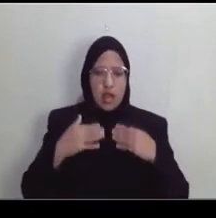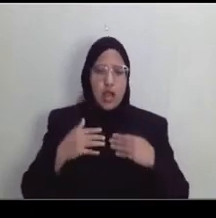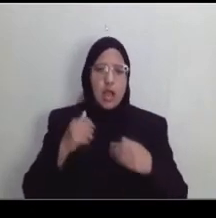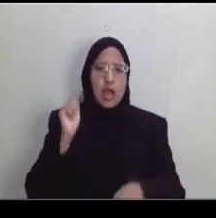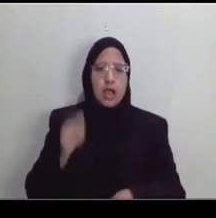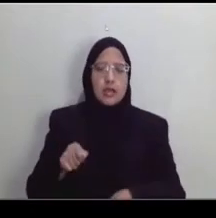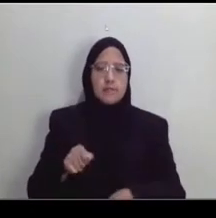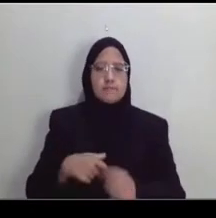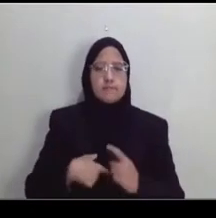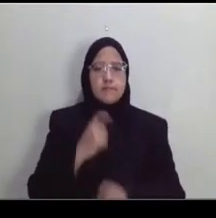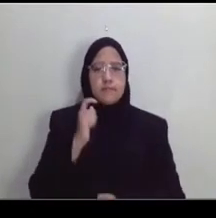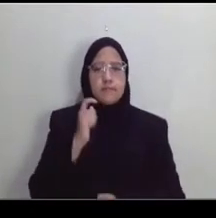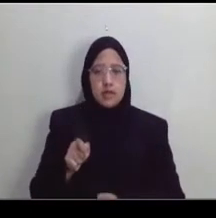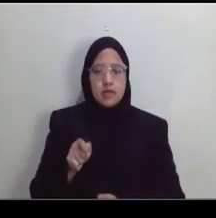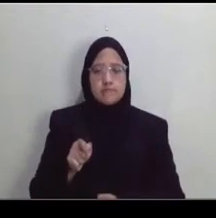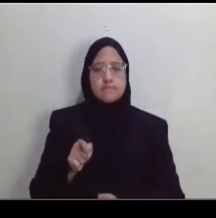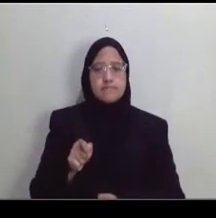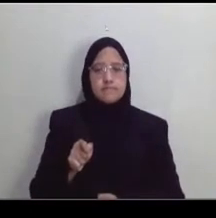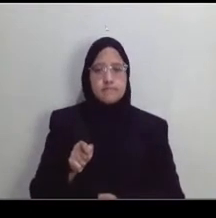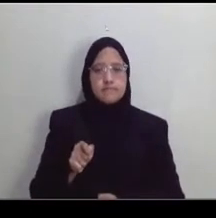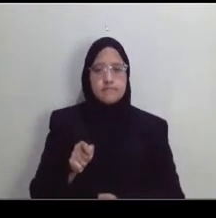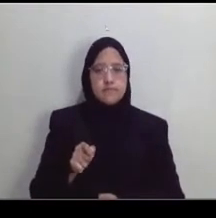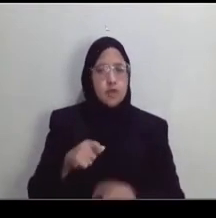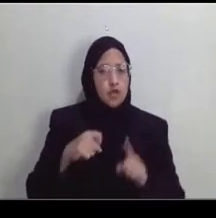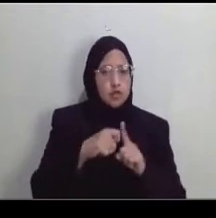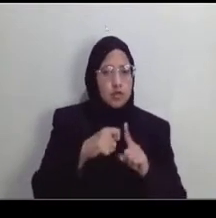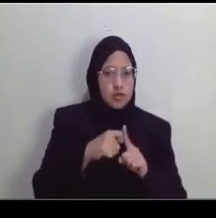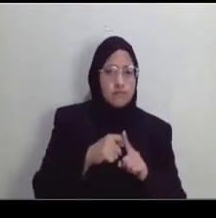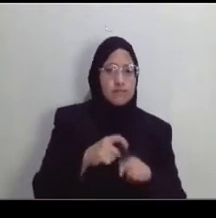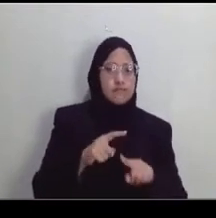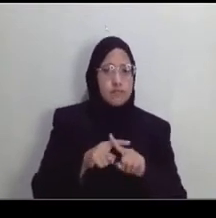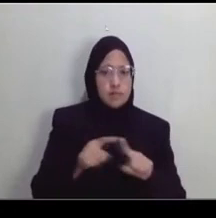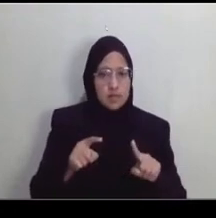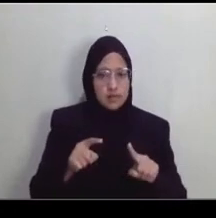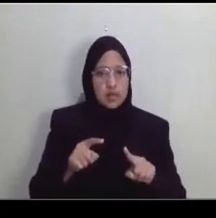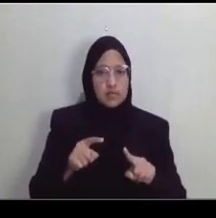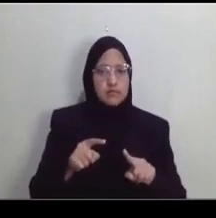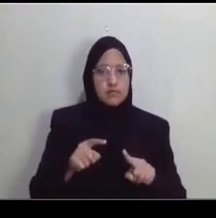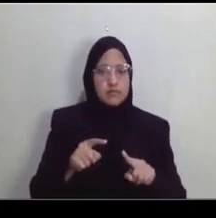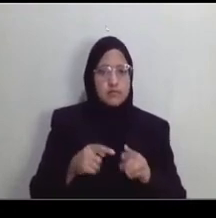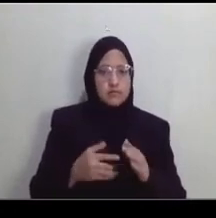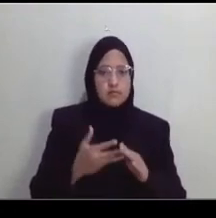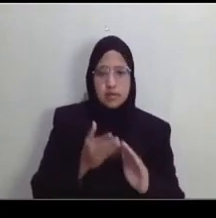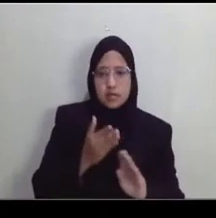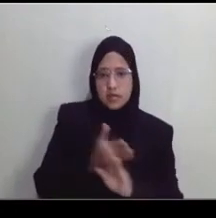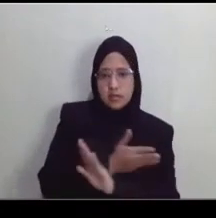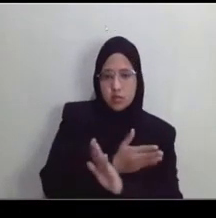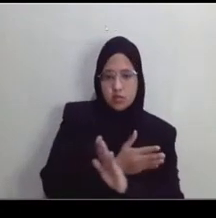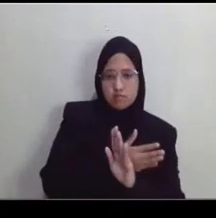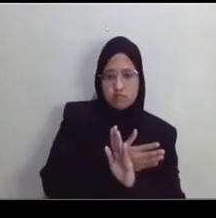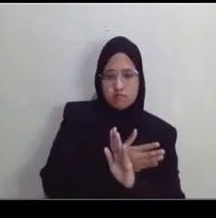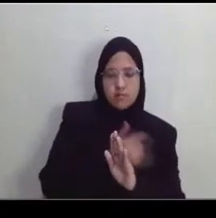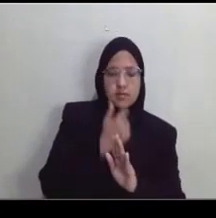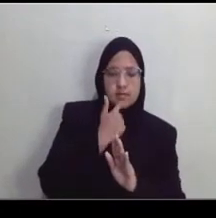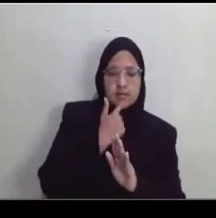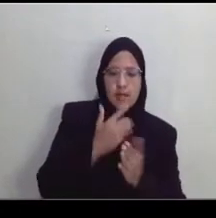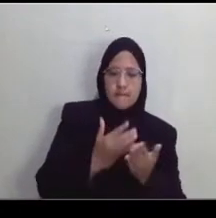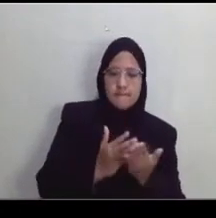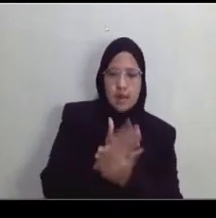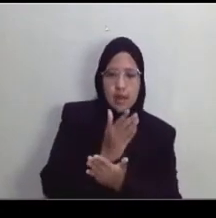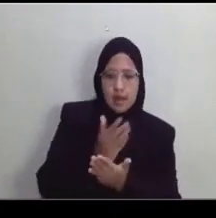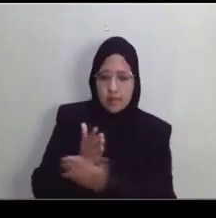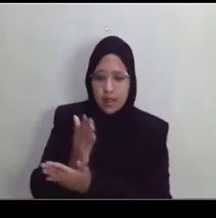tindak namun sebelum menanggapi dan menguraikan lebih lanjut mengenai dugaan pelanggaran di atas majelis